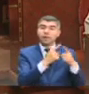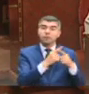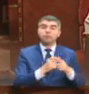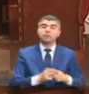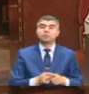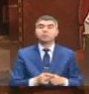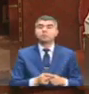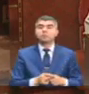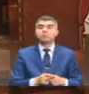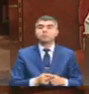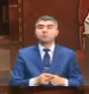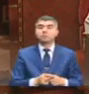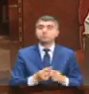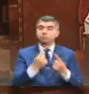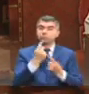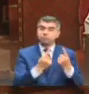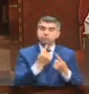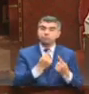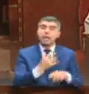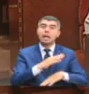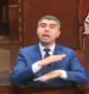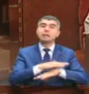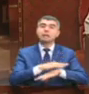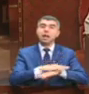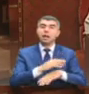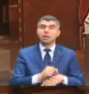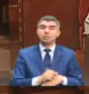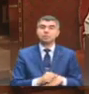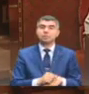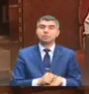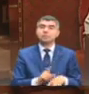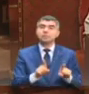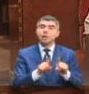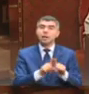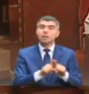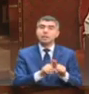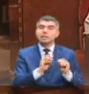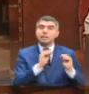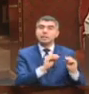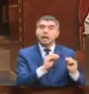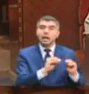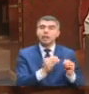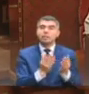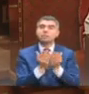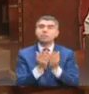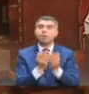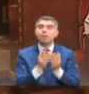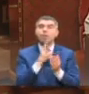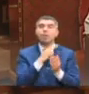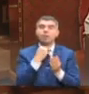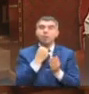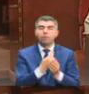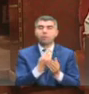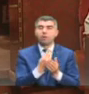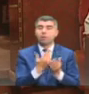على احترام المؤسسة تدعي التعليم المدرسي الخصوصي بالبرامج